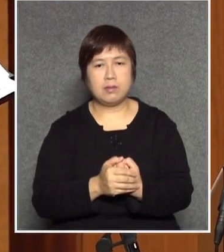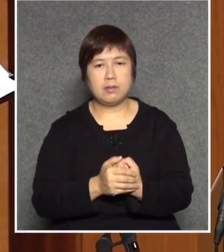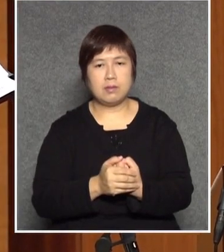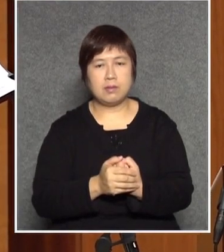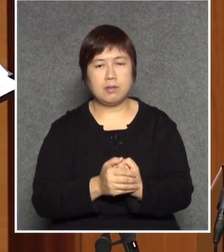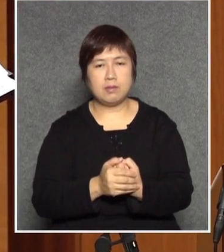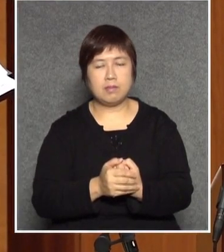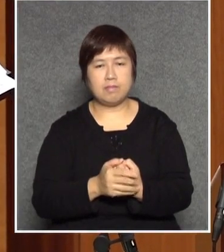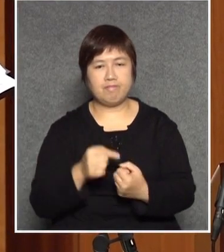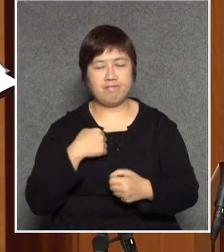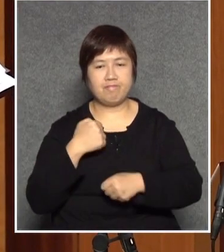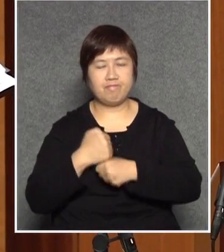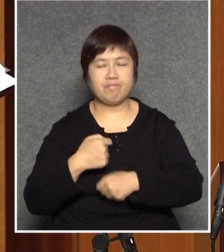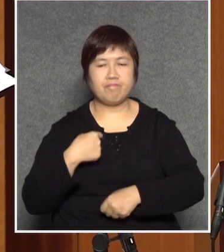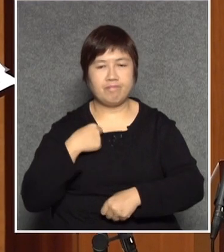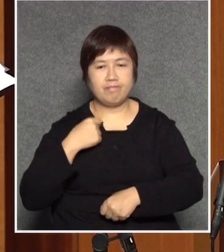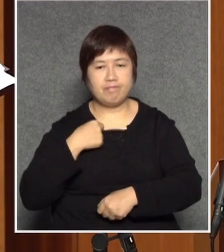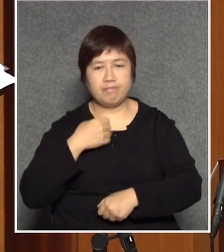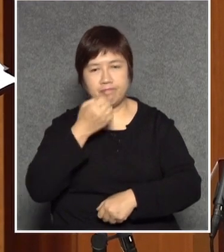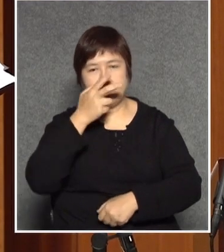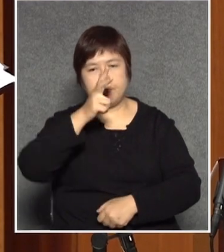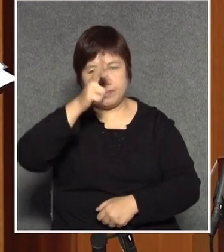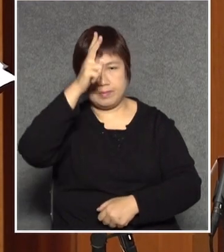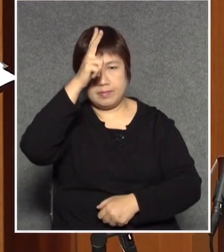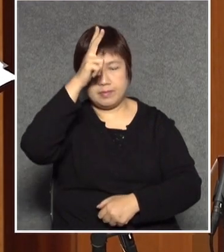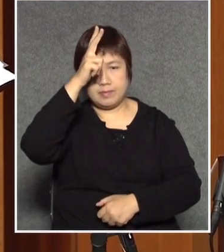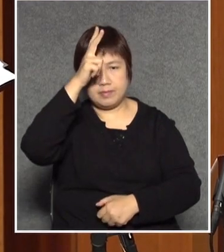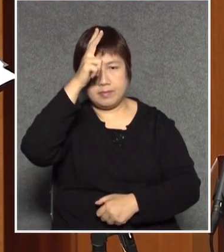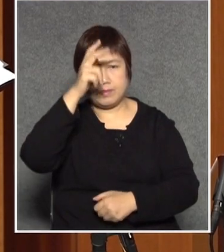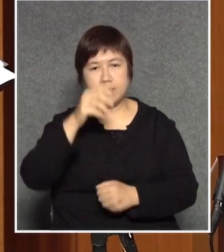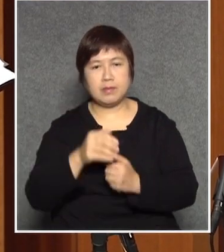本人就任中華人民共和國香港特別行政區